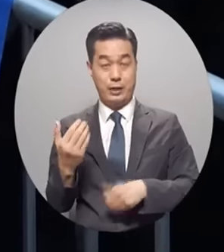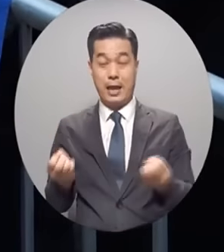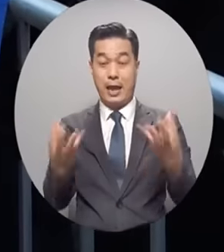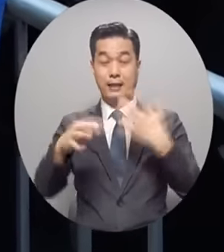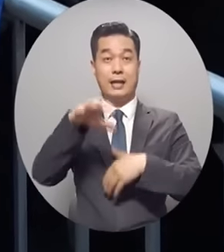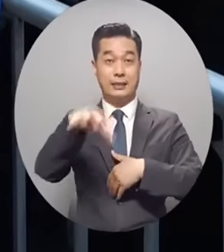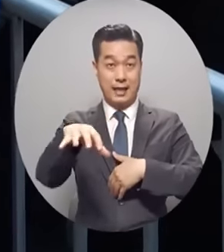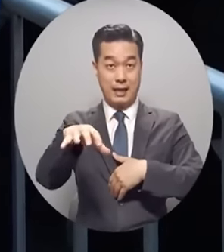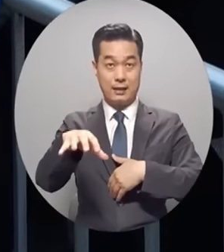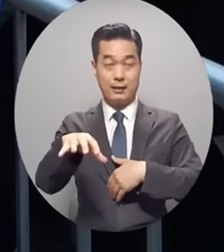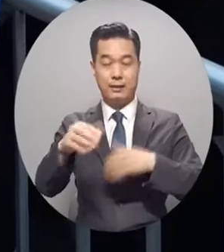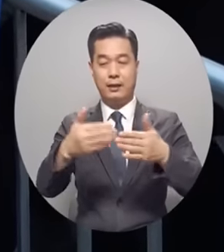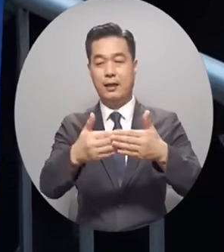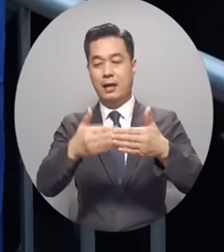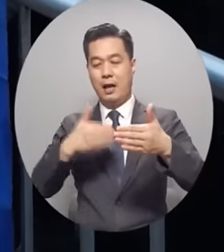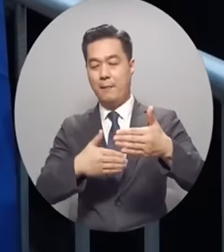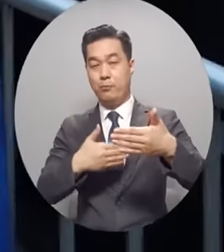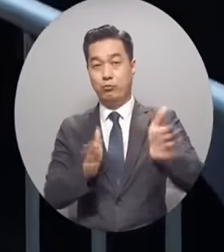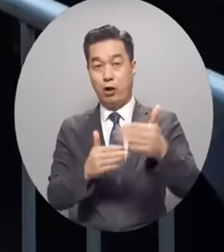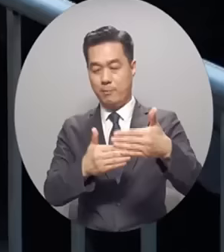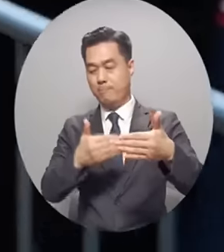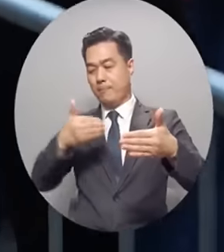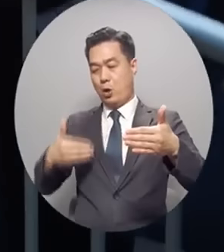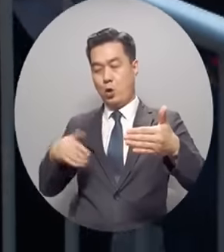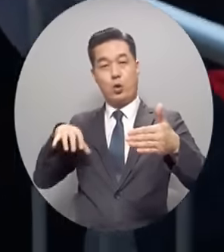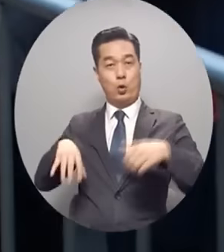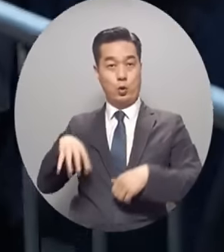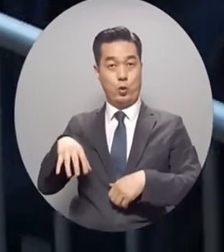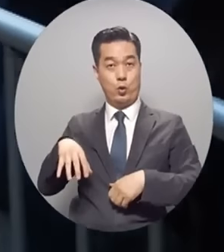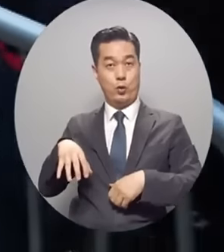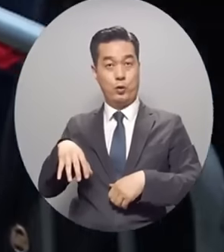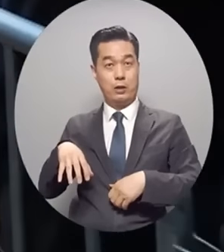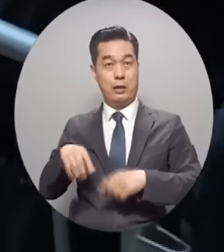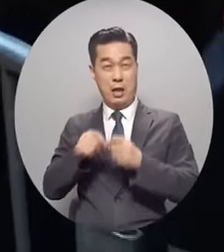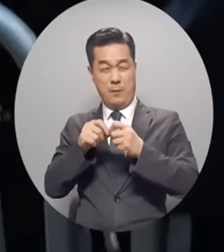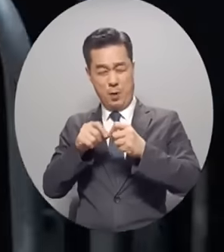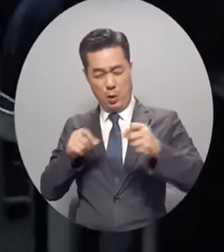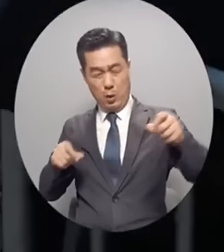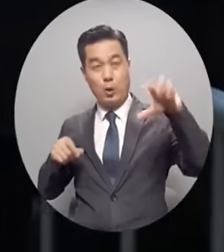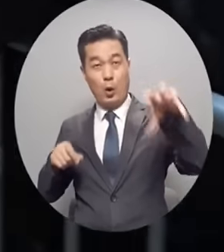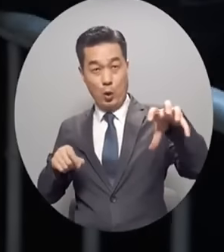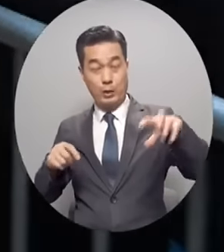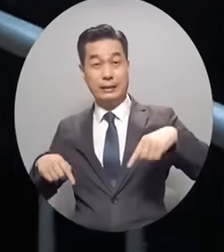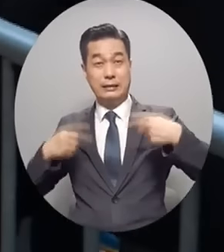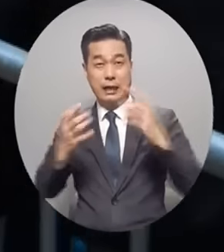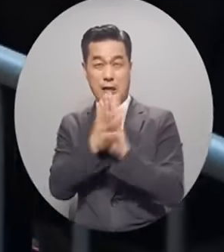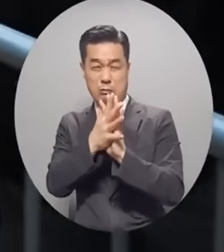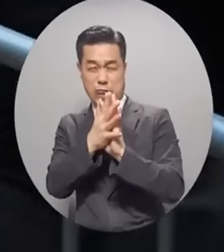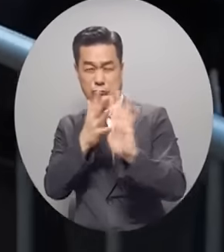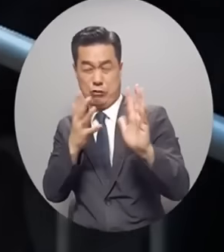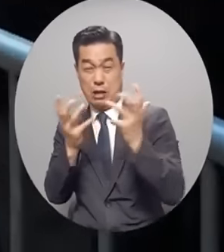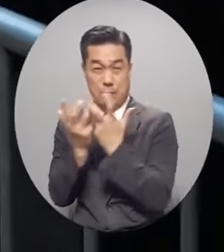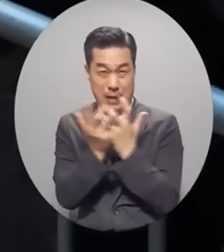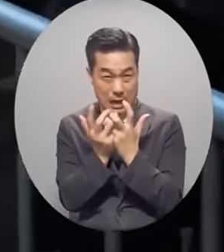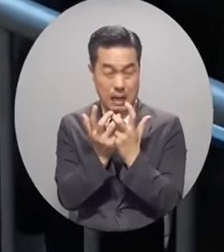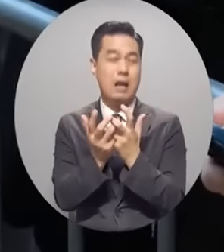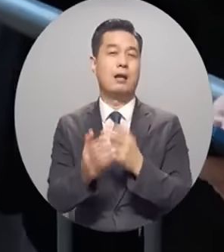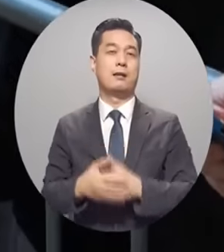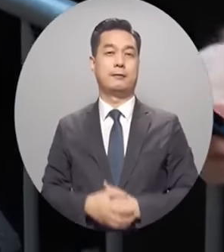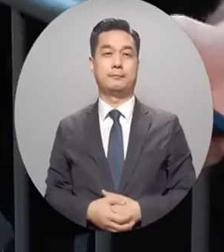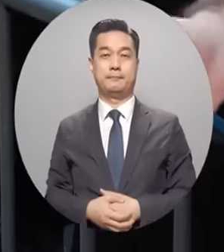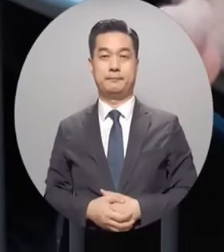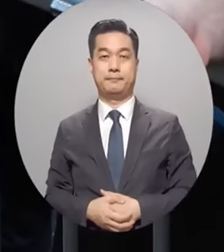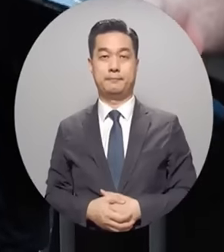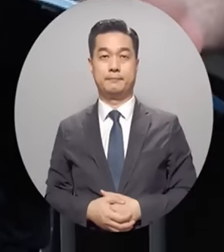한 블럭 정도 떨어진 곳인데요. 보시는 것처럼 여기까지 행사장에 들어가려는 사람들로 이렇게 골목 전체가 가득